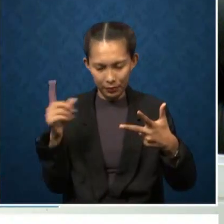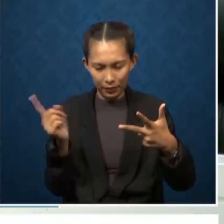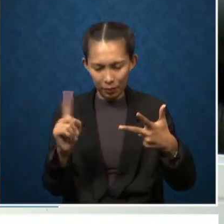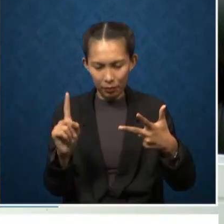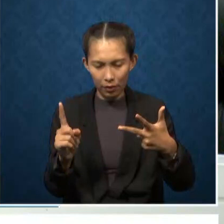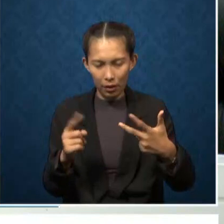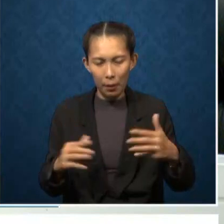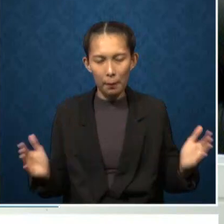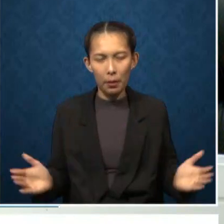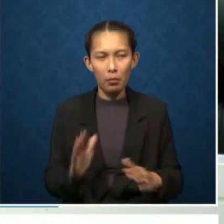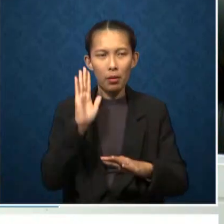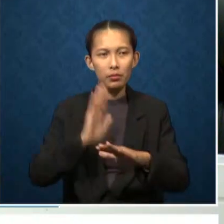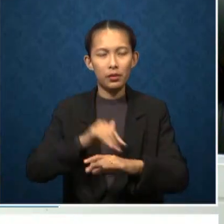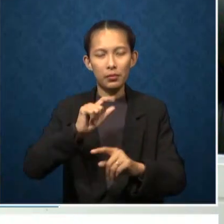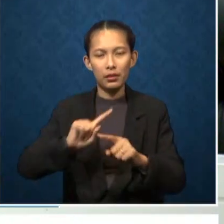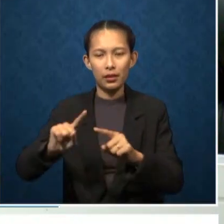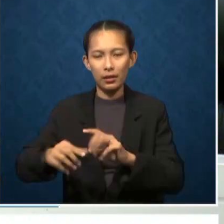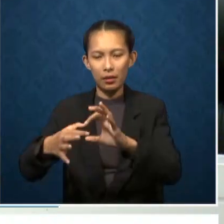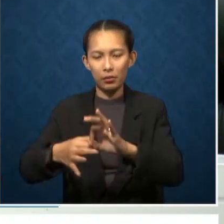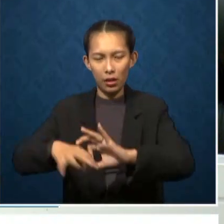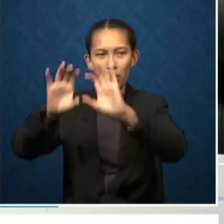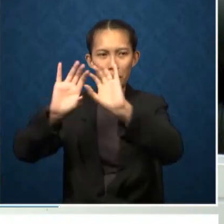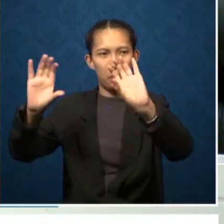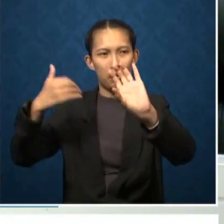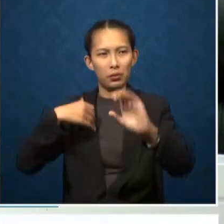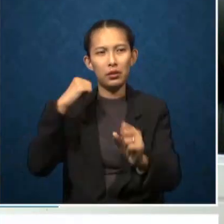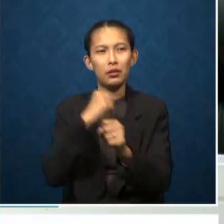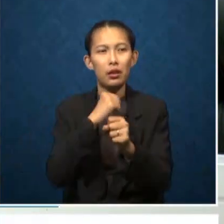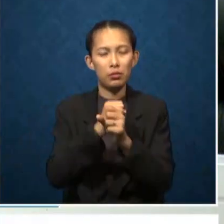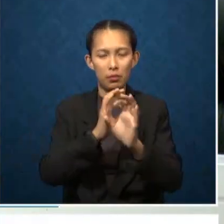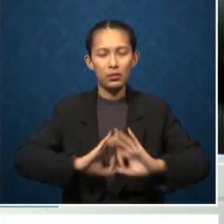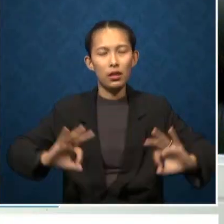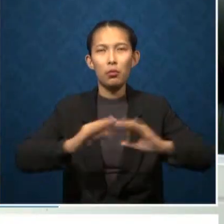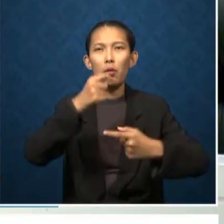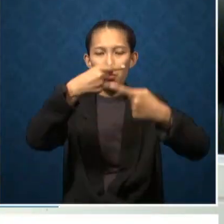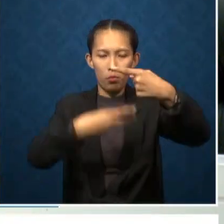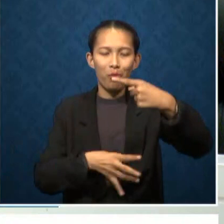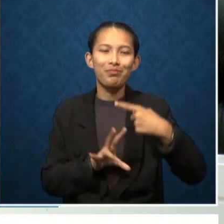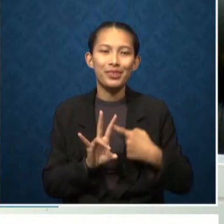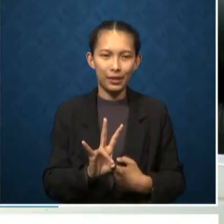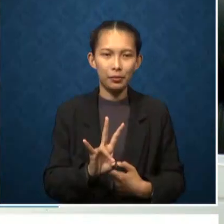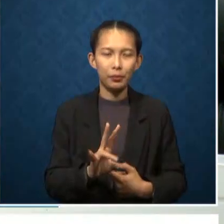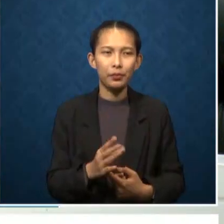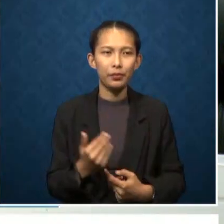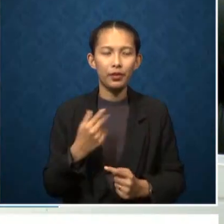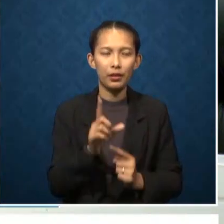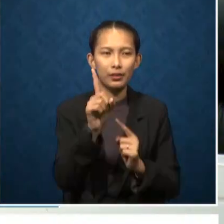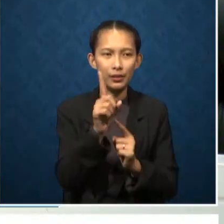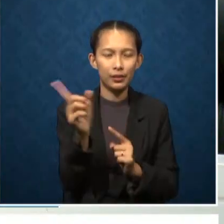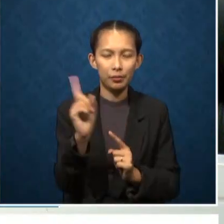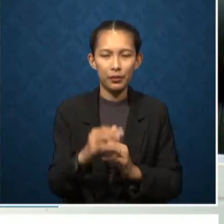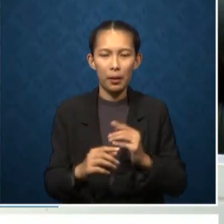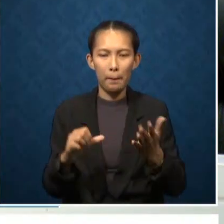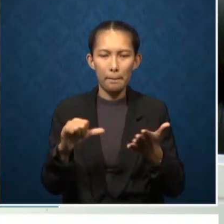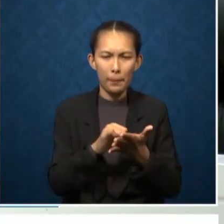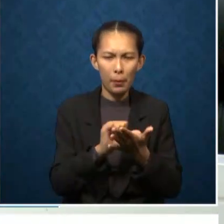การเพิ่มประสิทธิภาพการบริหารงานภาครัฐนะคะก็มีผลการดำเนินงานที่สำคัญอยู่ประมาณ7เรื่องด้วยกันนะคะเรื่องแรกเป็นการปรับปรุง